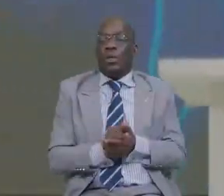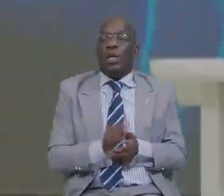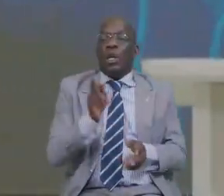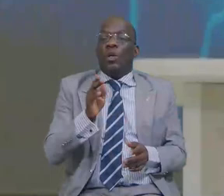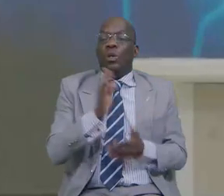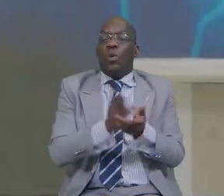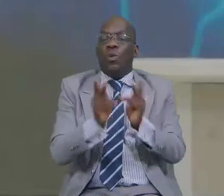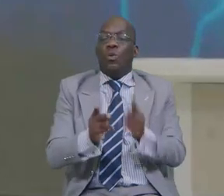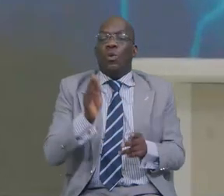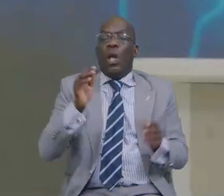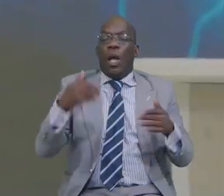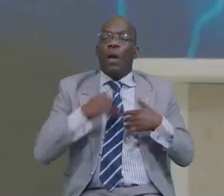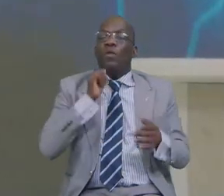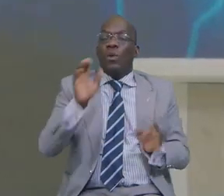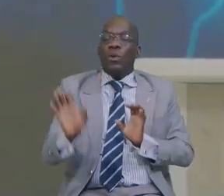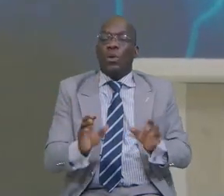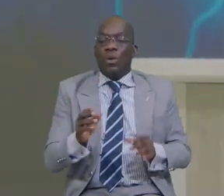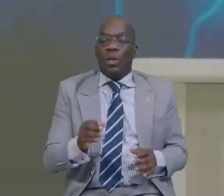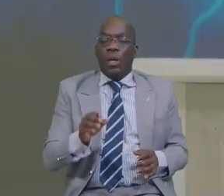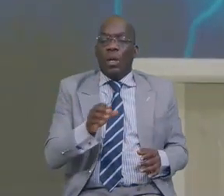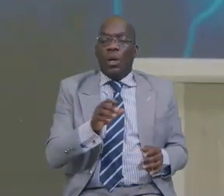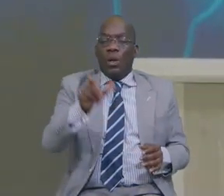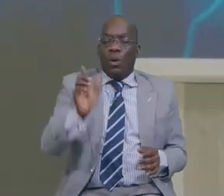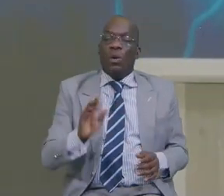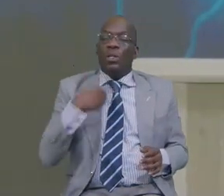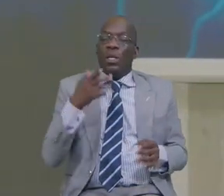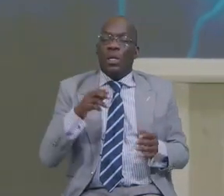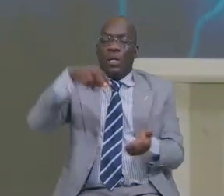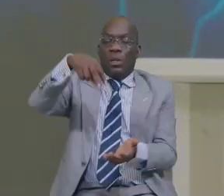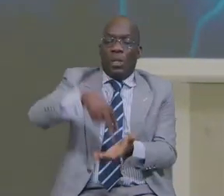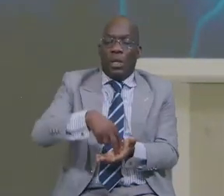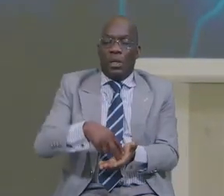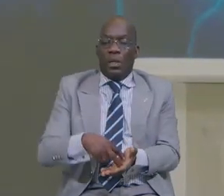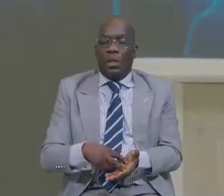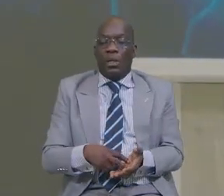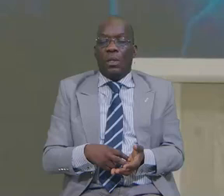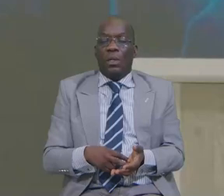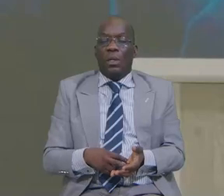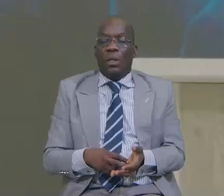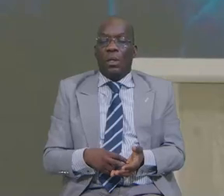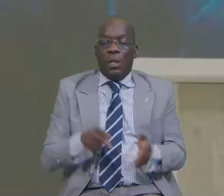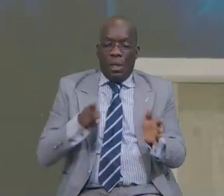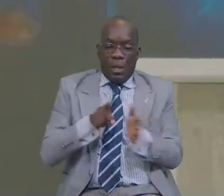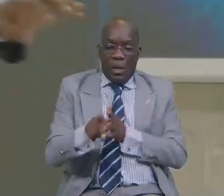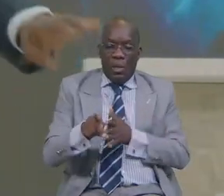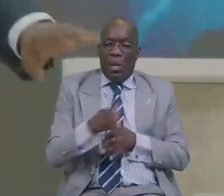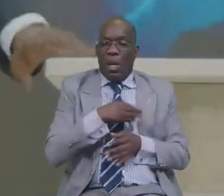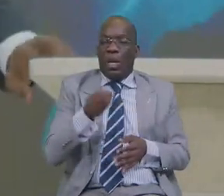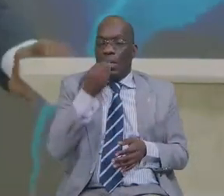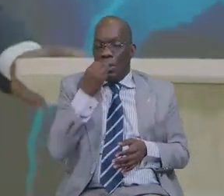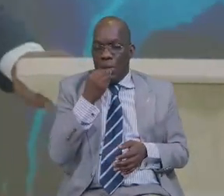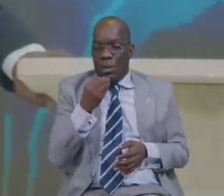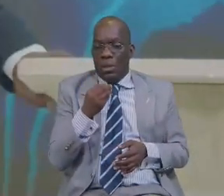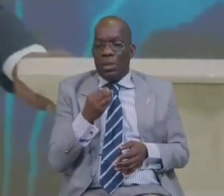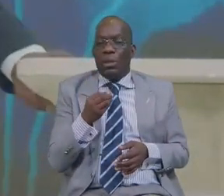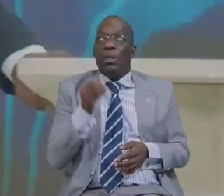ce qu'ils n'ont jamais fait avant. Et Dieu dit, lève-toi, guéri. Il dit jamais, tu ne manges jamais. Je ne